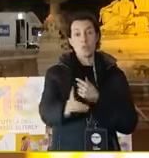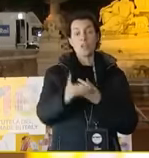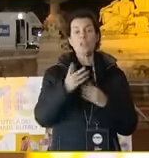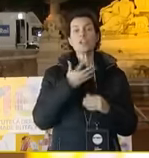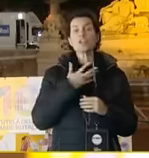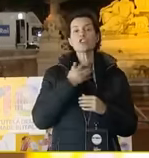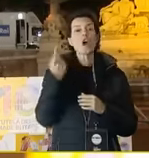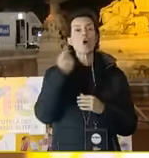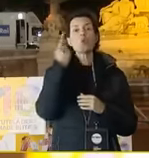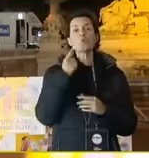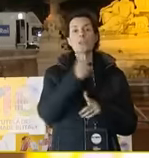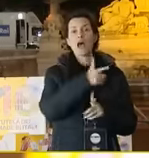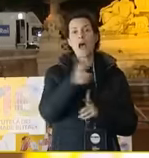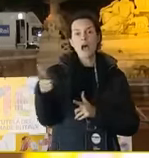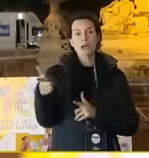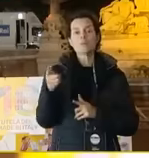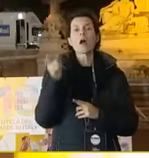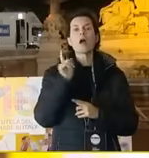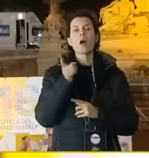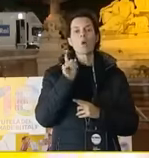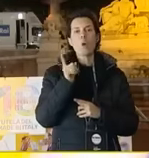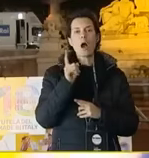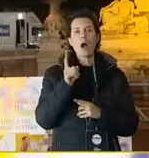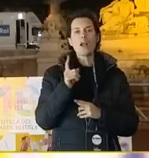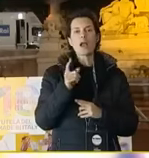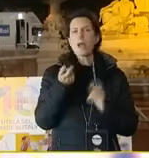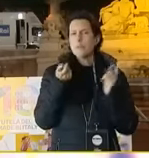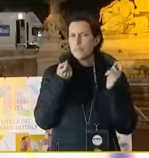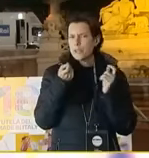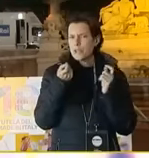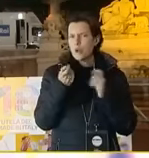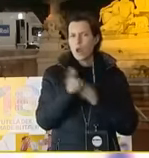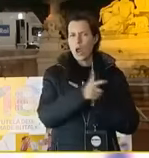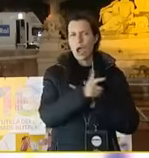arma, che è tanto piccola quanto potente.